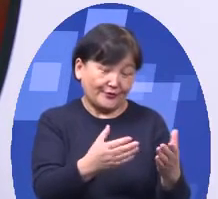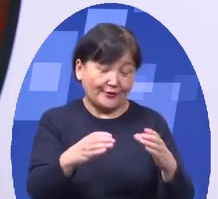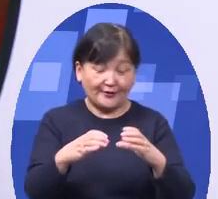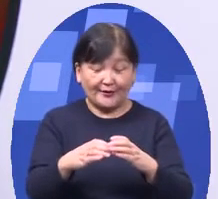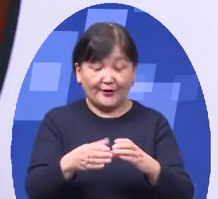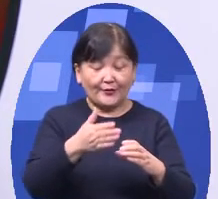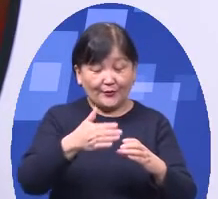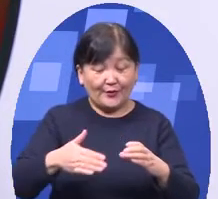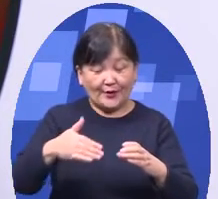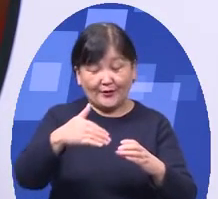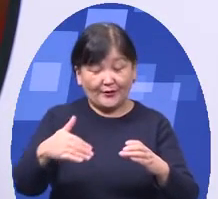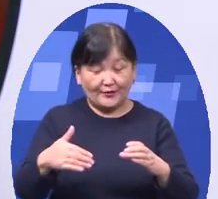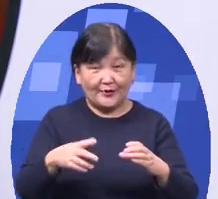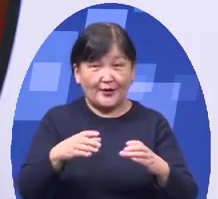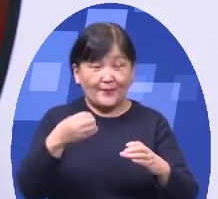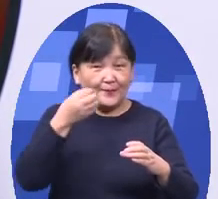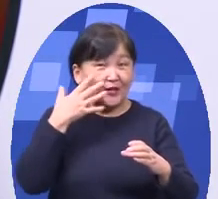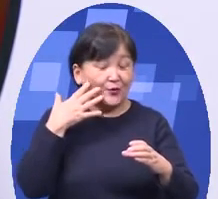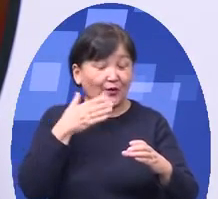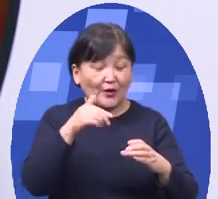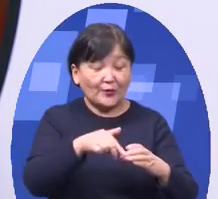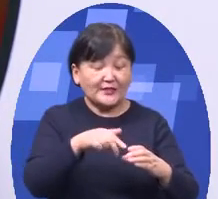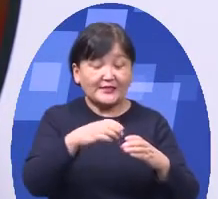Ээждээ өглөө. Бэлгүүнийхээ үлдсэн